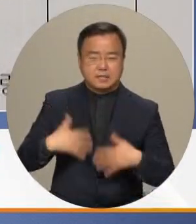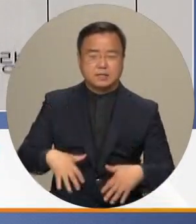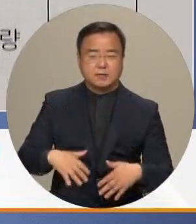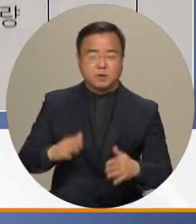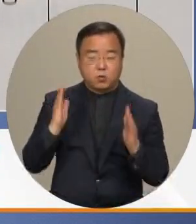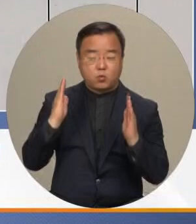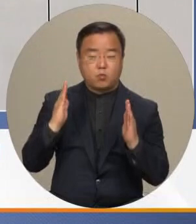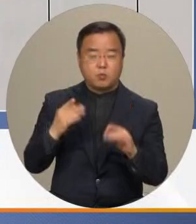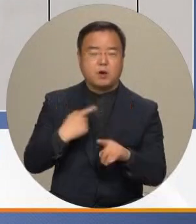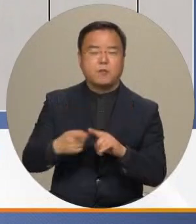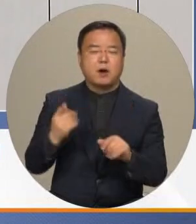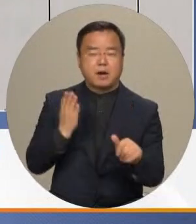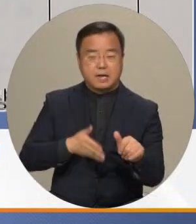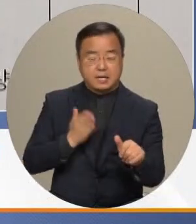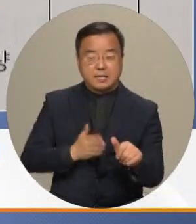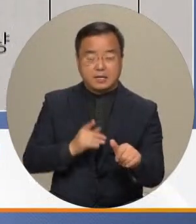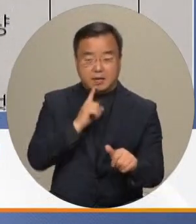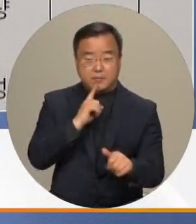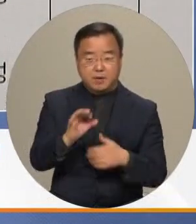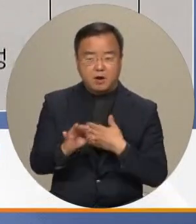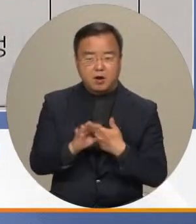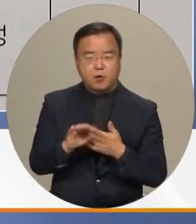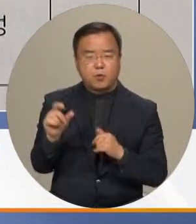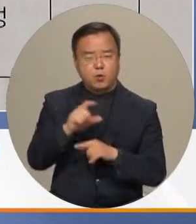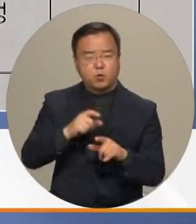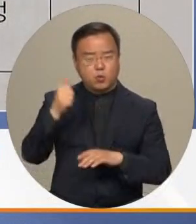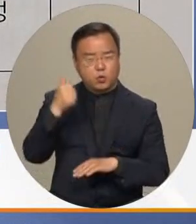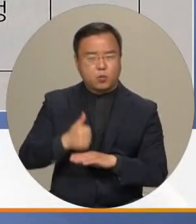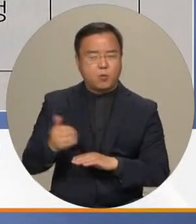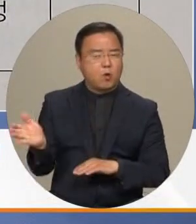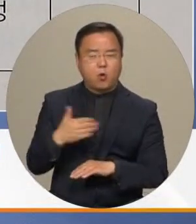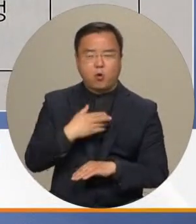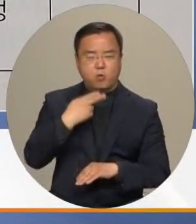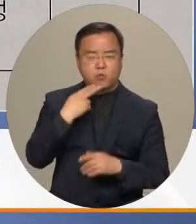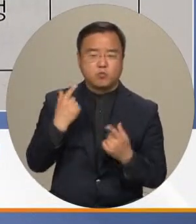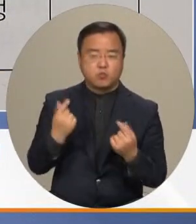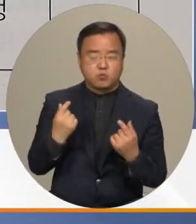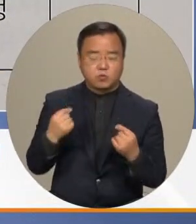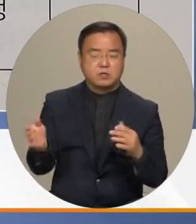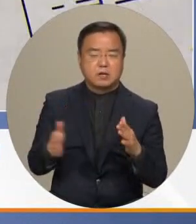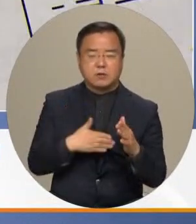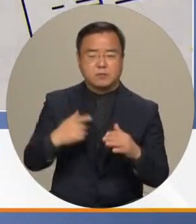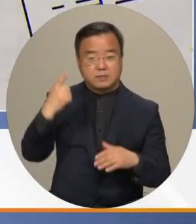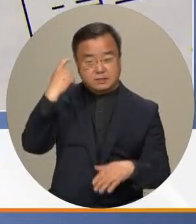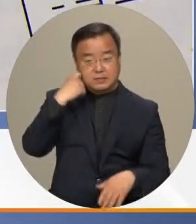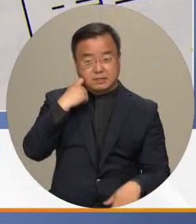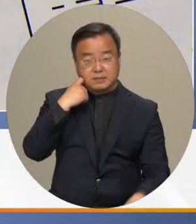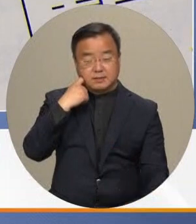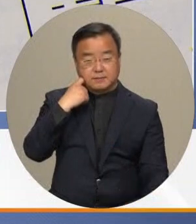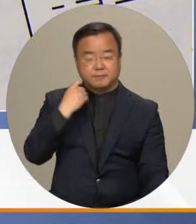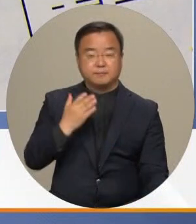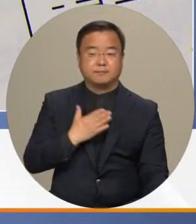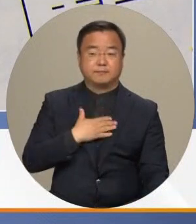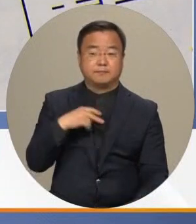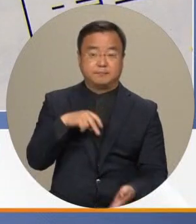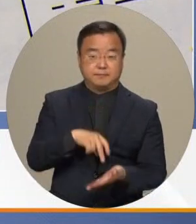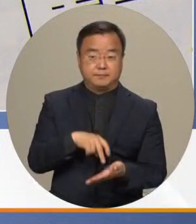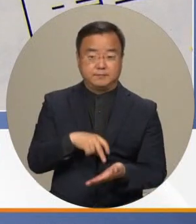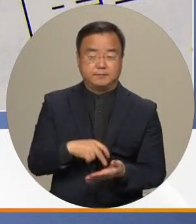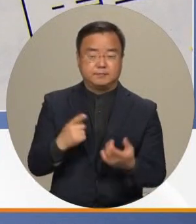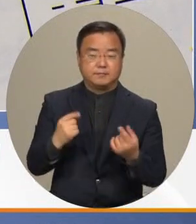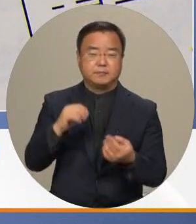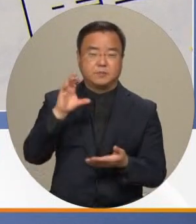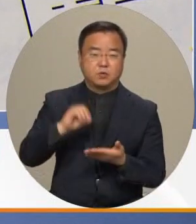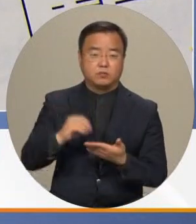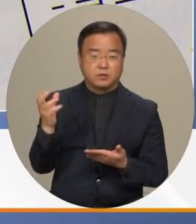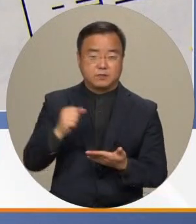스타일의 평가하라 하지만 뭔가 알맹이가 없는듯한 좀 공허하다는 인상은 저는 받았었고요 저 같은 경우에는 같은 주제로